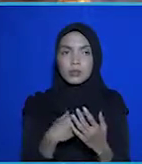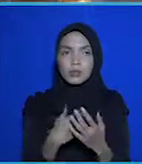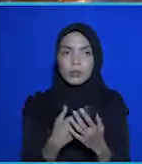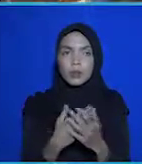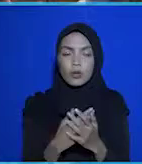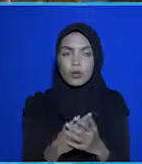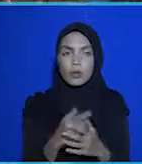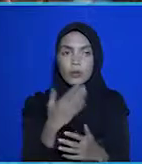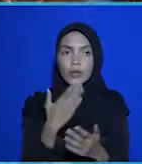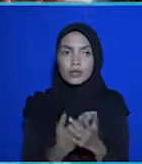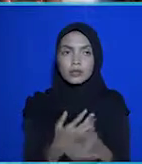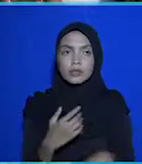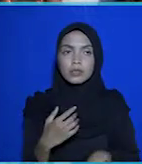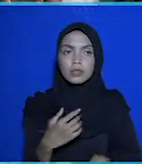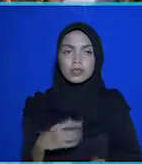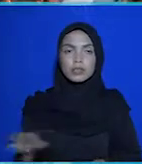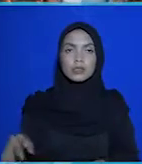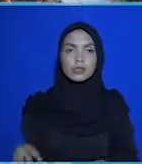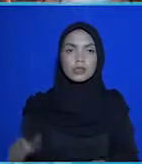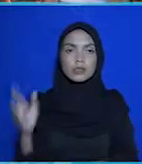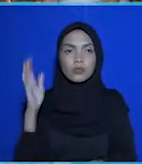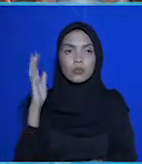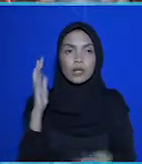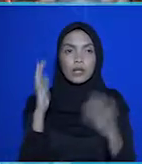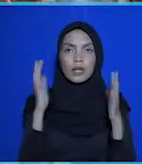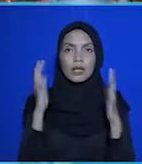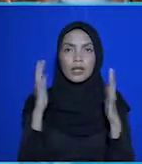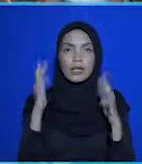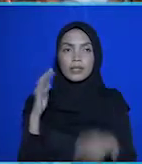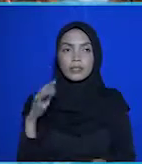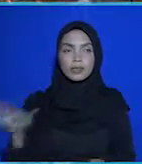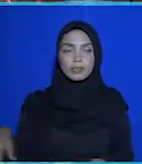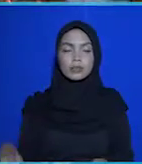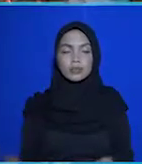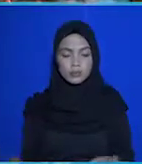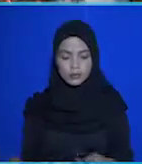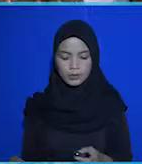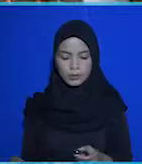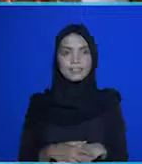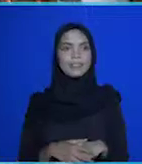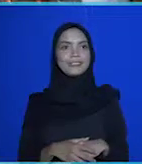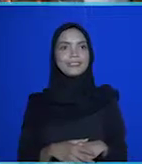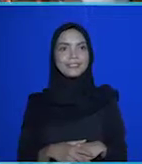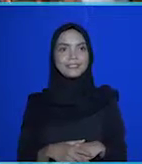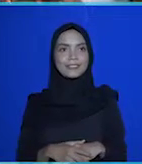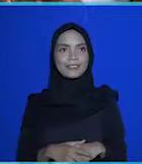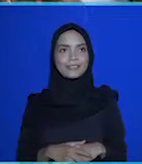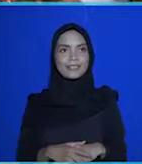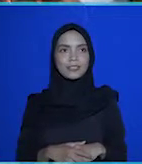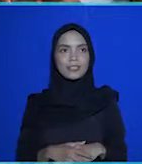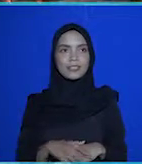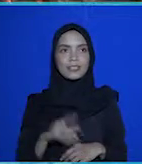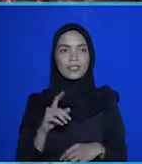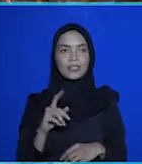teman-teman. Ya, terima kasih. Baik. Sekali lagi kita berikan aplaus kepada Pak Danis. Beliau sudah berulang kali dipanggil